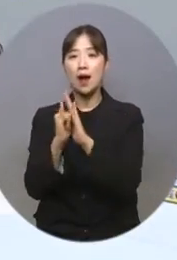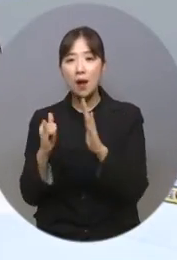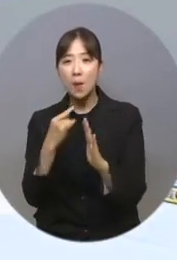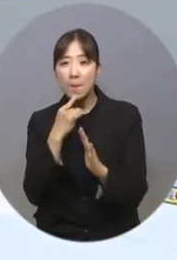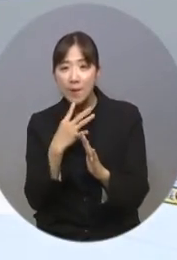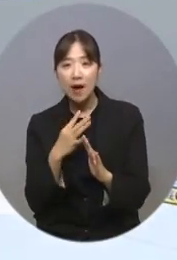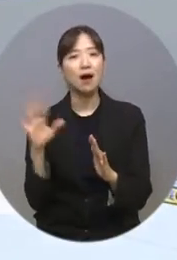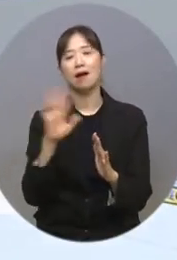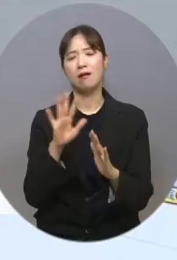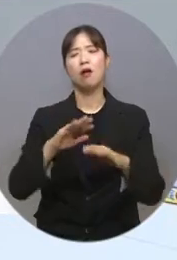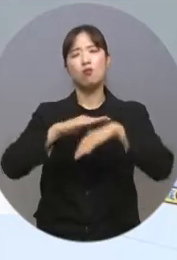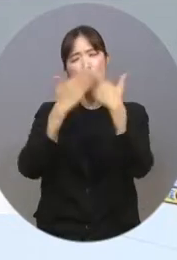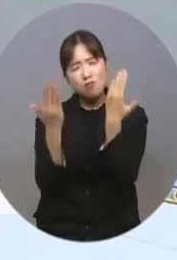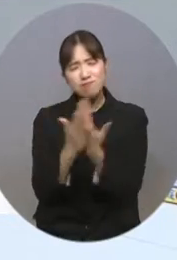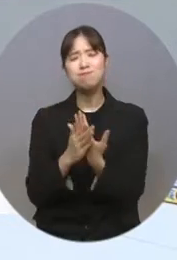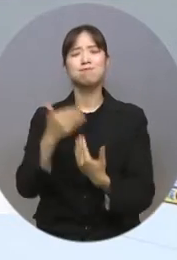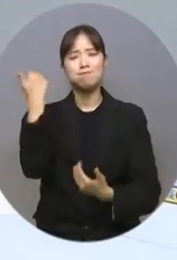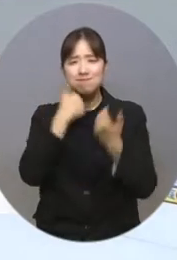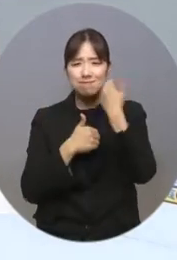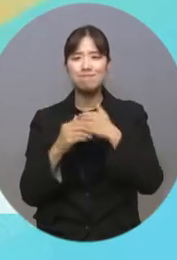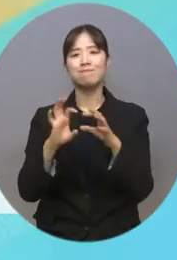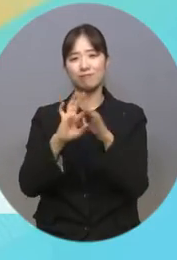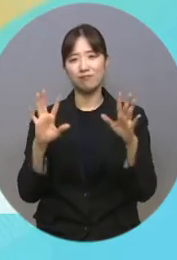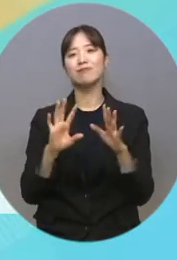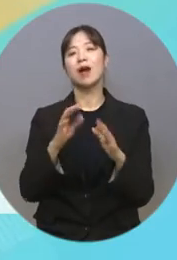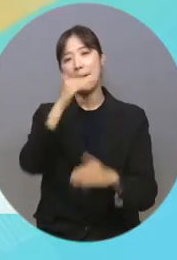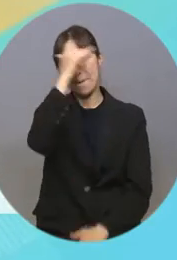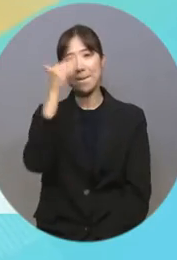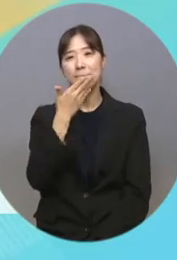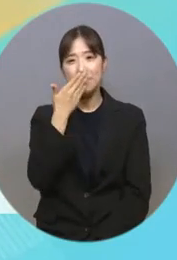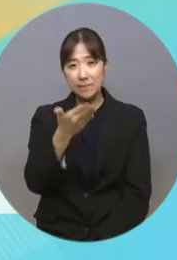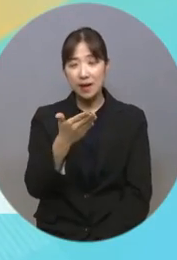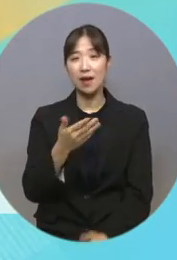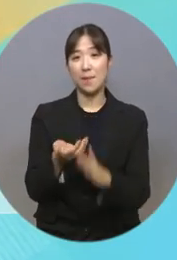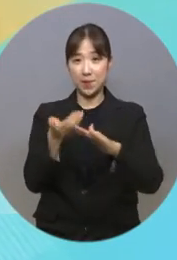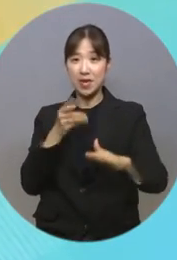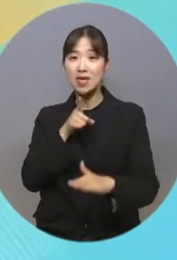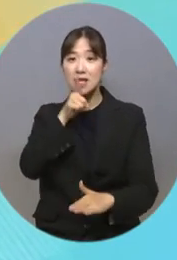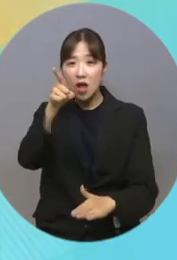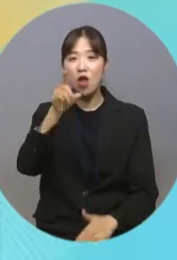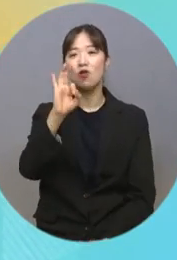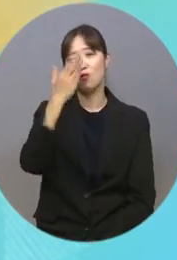누구나 관람할 수 있으며 사전 등록을 통해 무료로 입장할 수 있습니다.